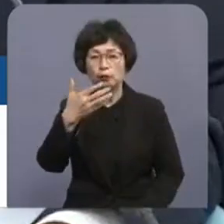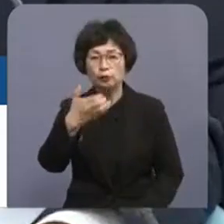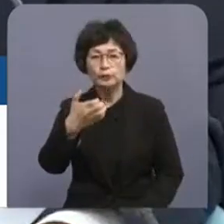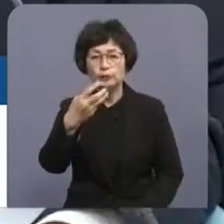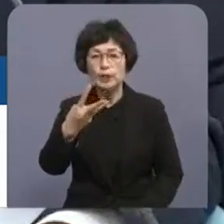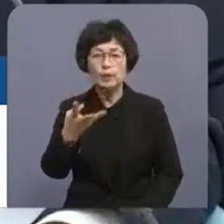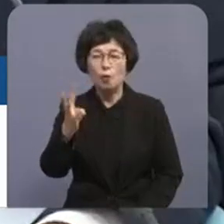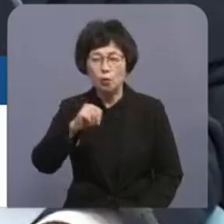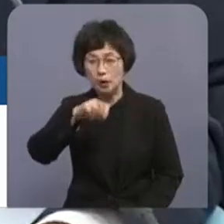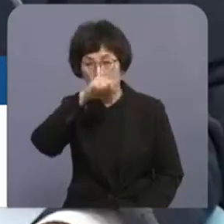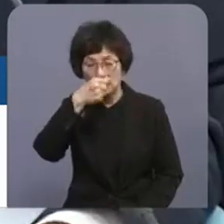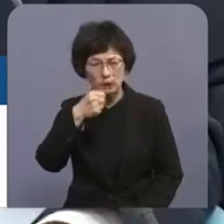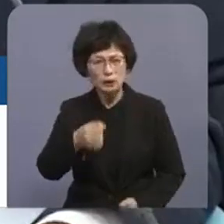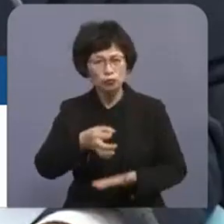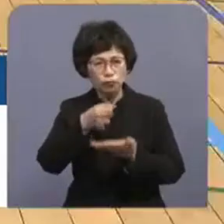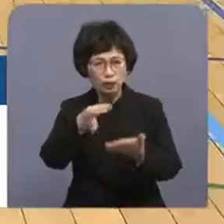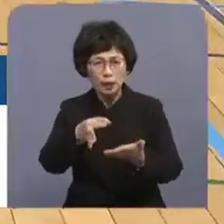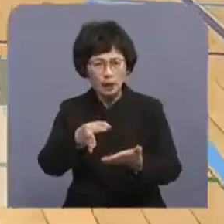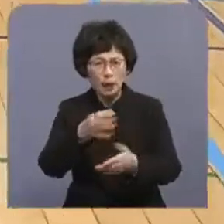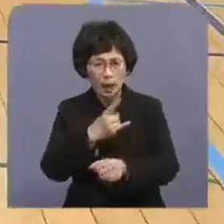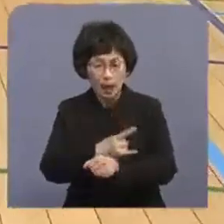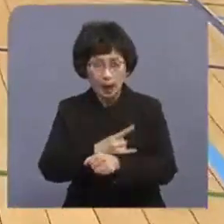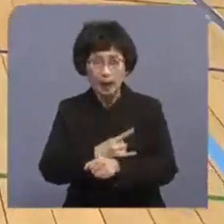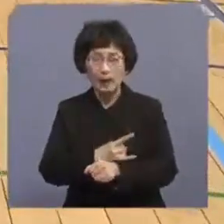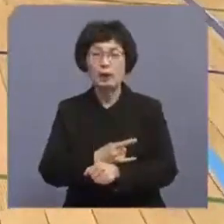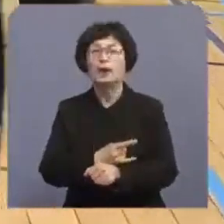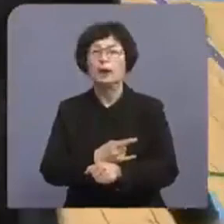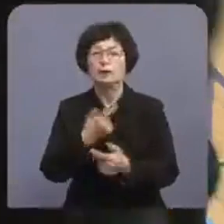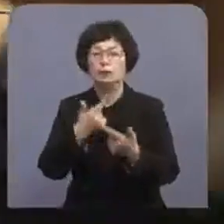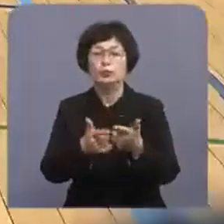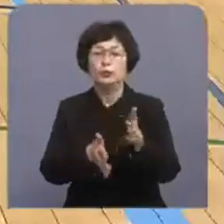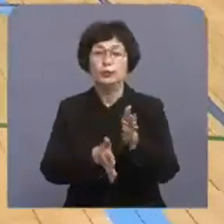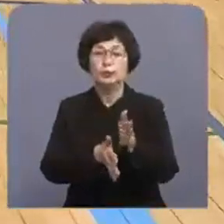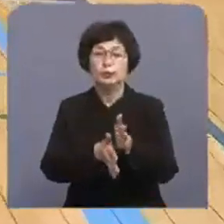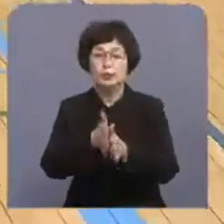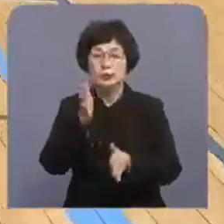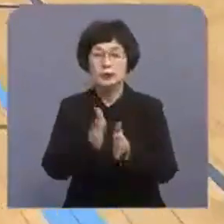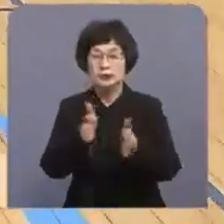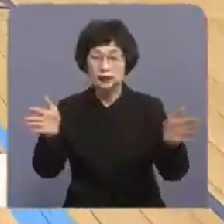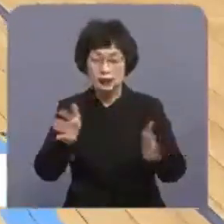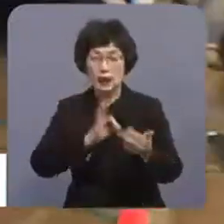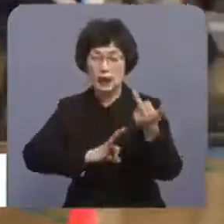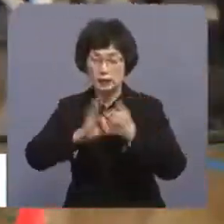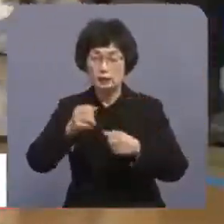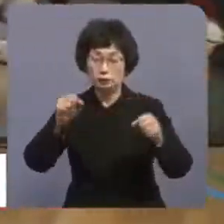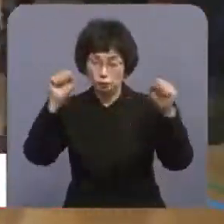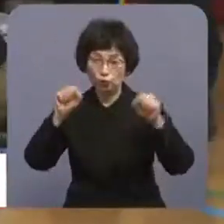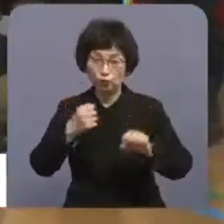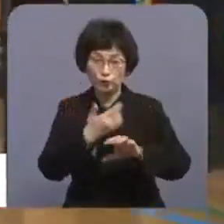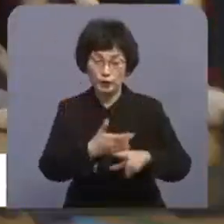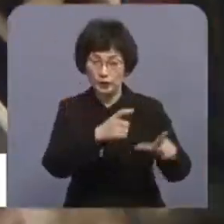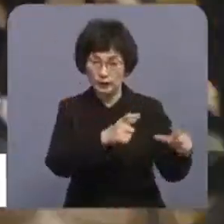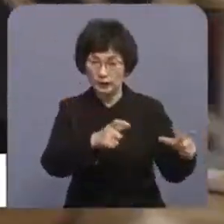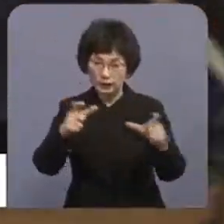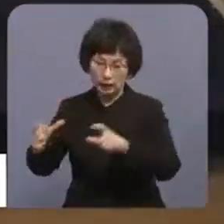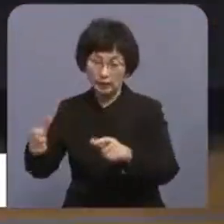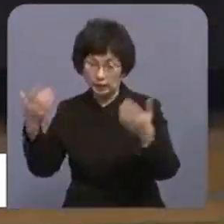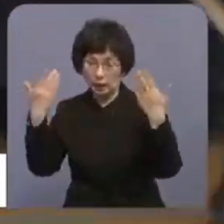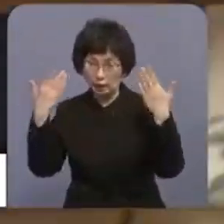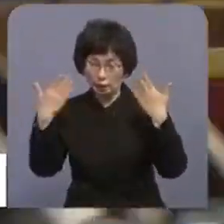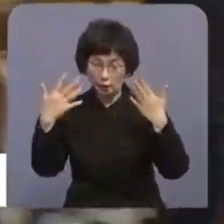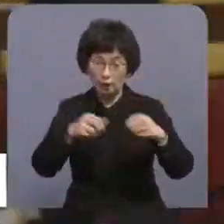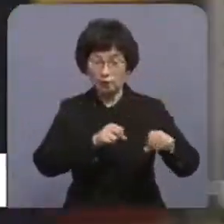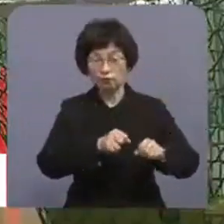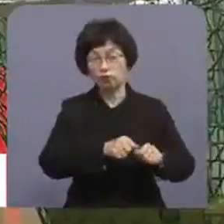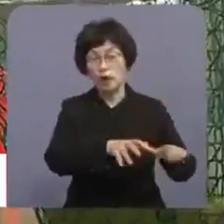193억이라는 예산을 드려야 되는지. 부산발 아침 운동 정책이 호응 속에 다른 학교, 다른 지역으로 퍼져가고 있는 만큼